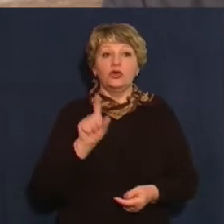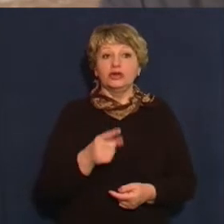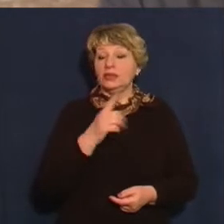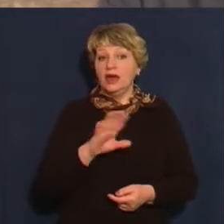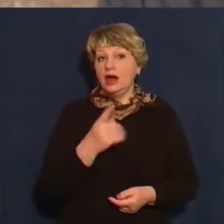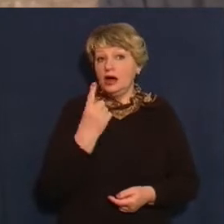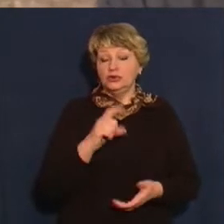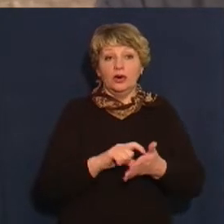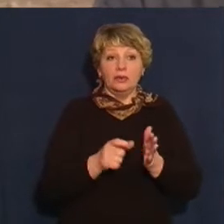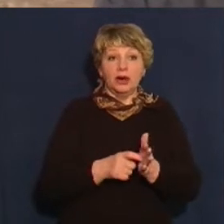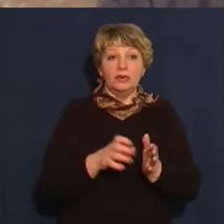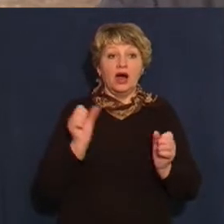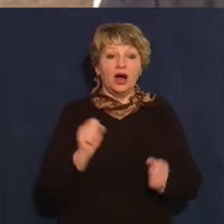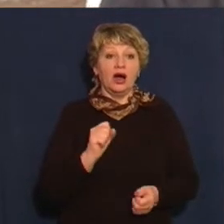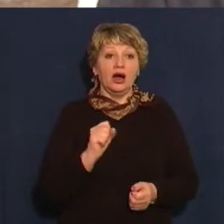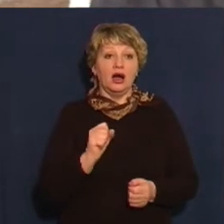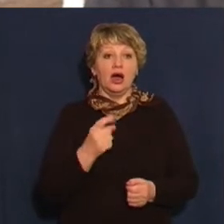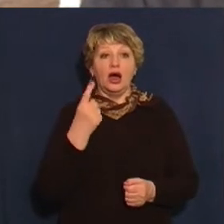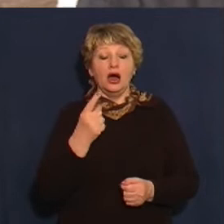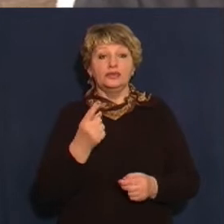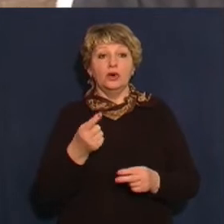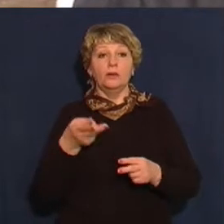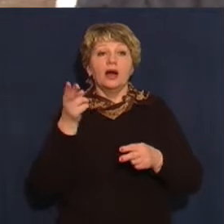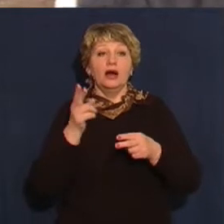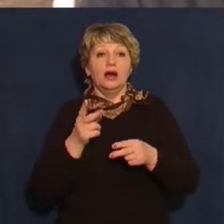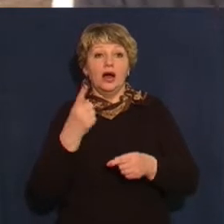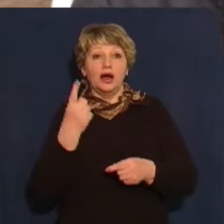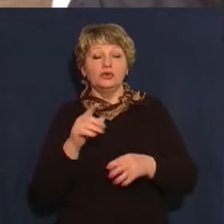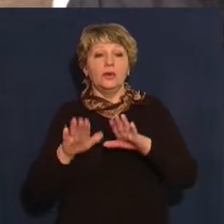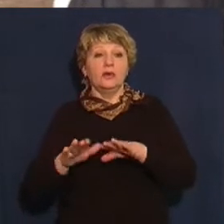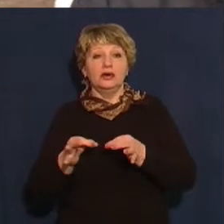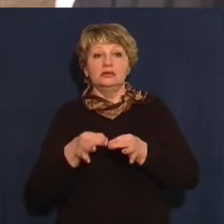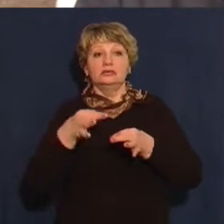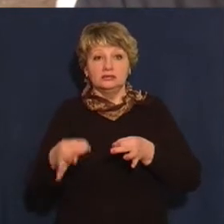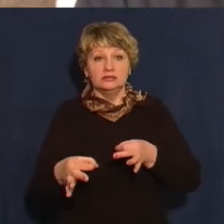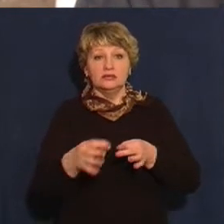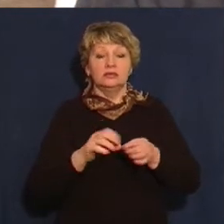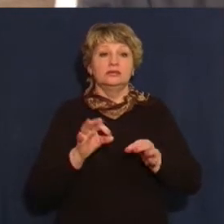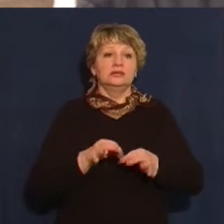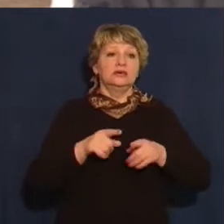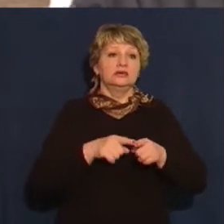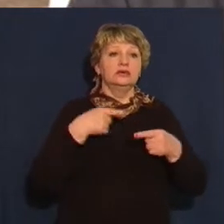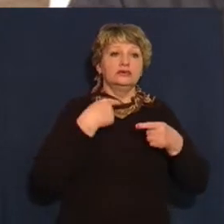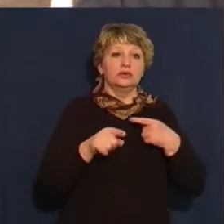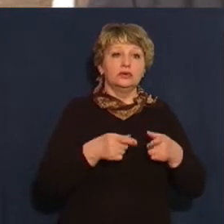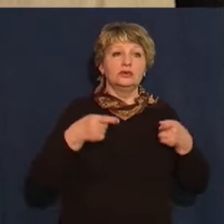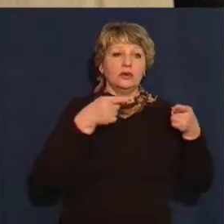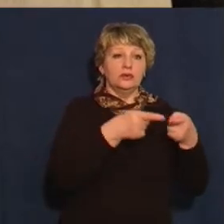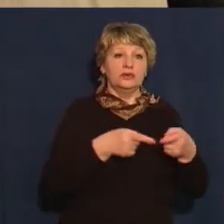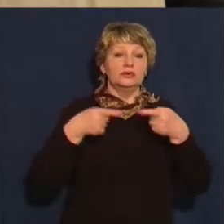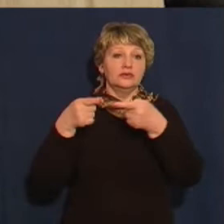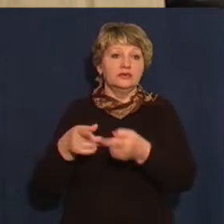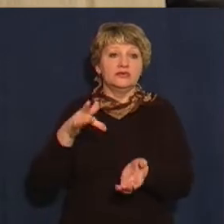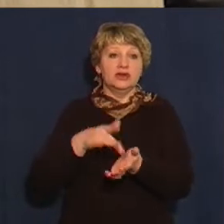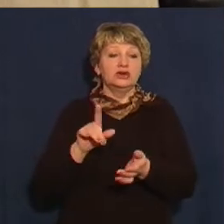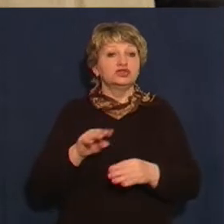приміщенні знаходиться, а в одному кінці села чи міста, і на Воровського, і на Зелені, і в центр. Щоб